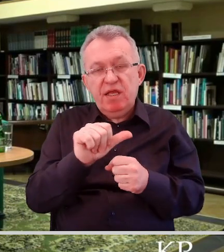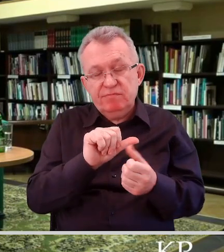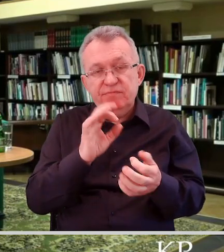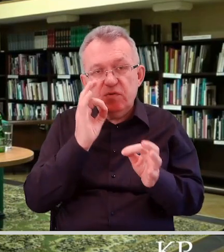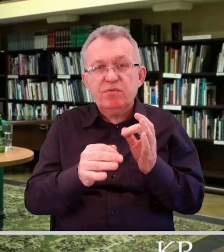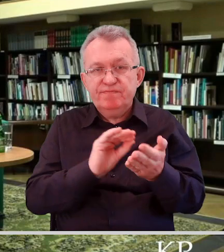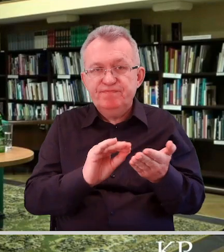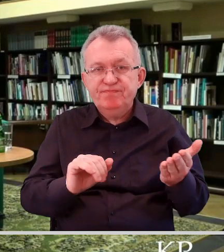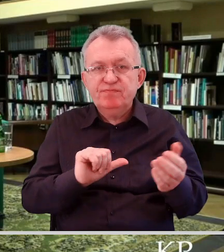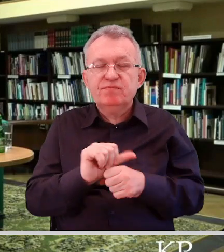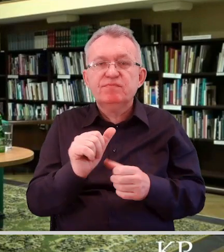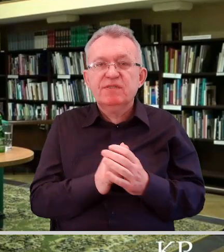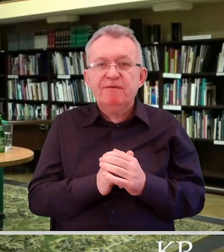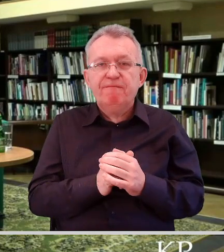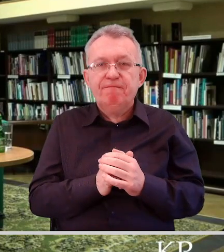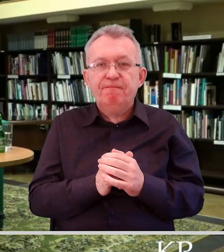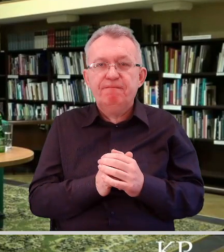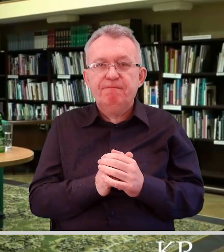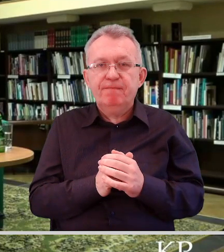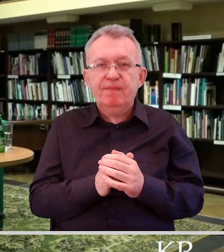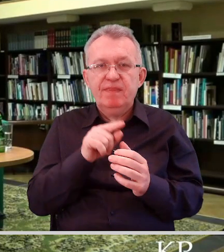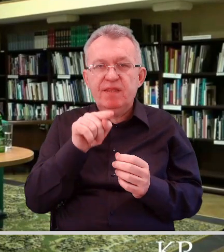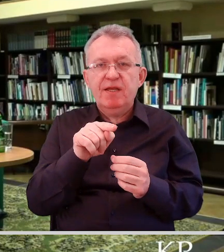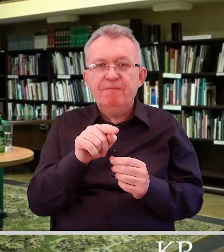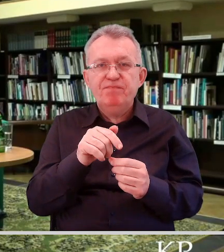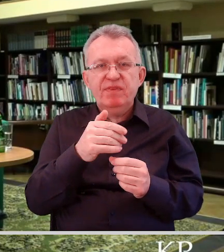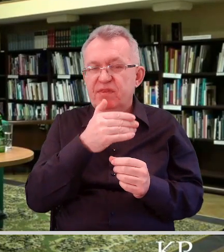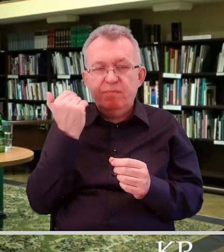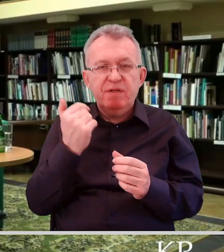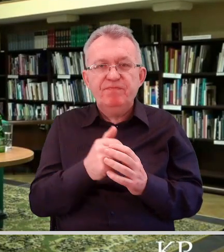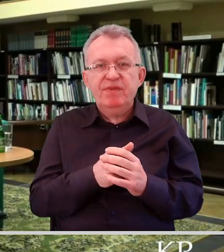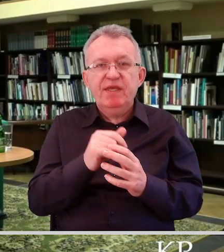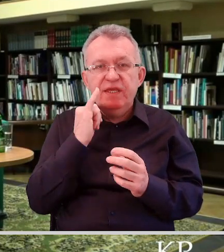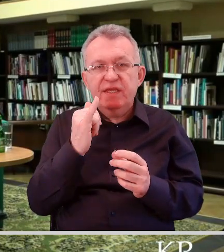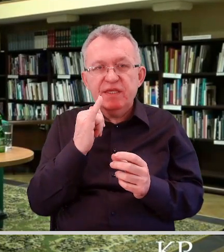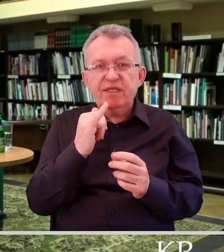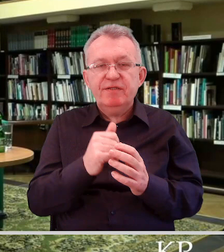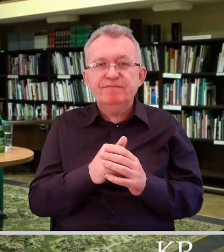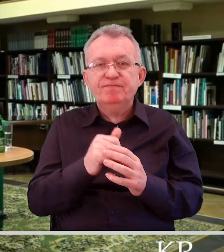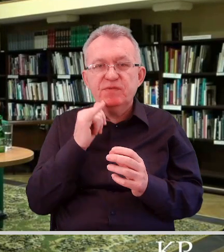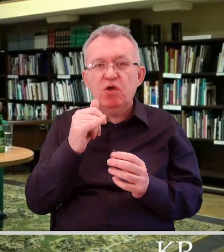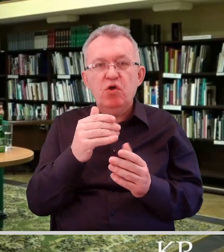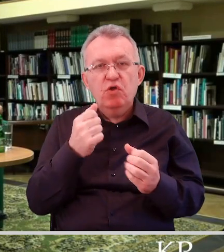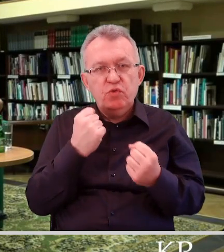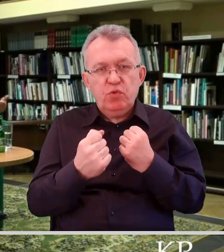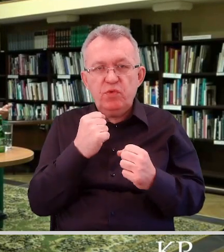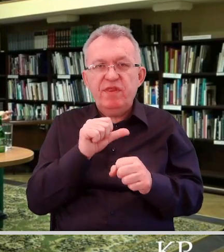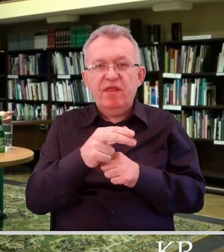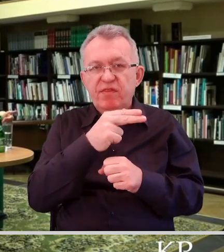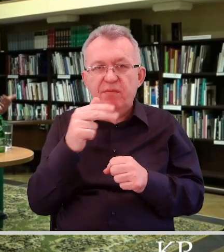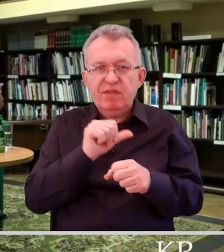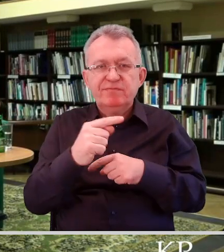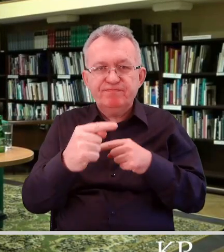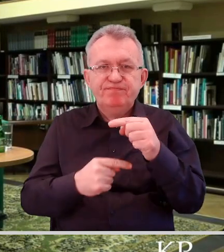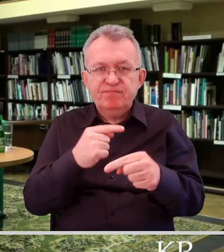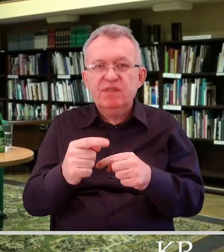jednak omawia. Tam natomiast nie. I z ogromnym trudem ten temat się przebija.